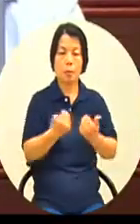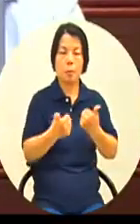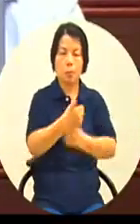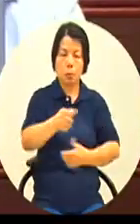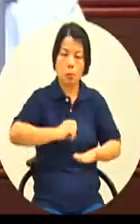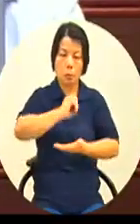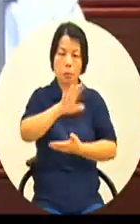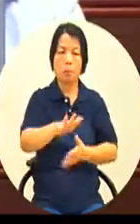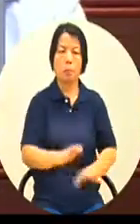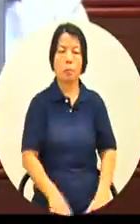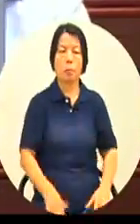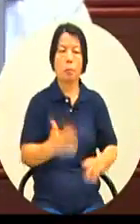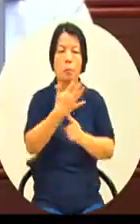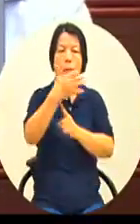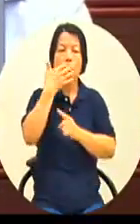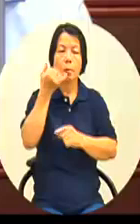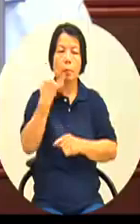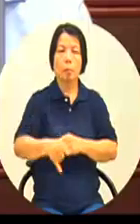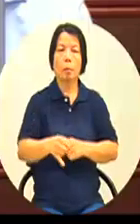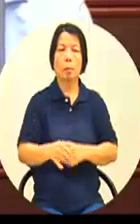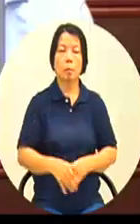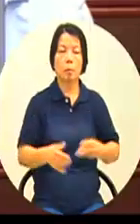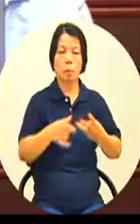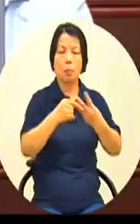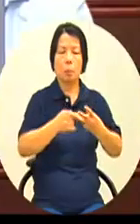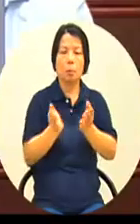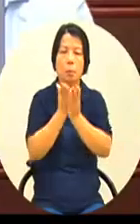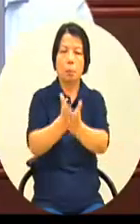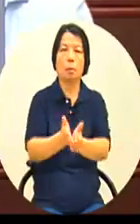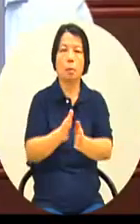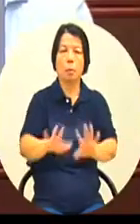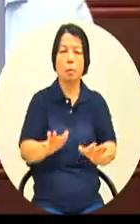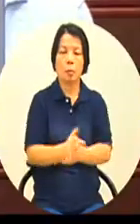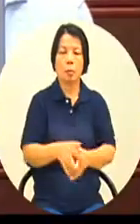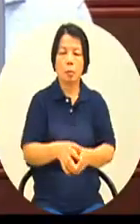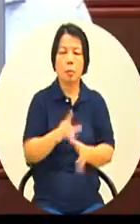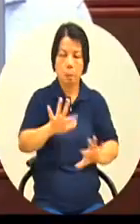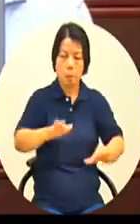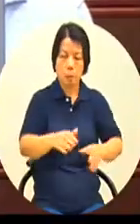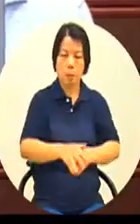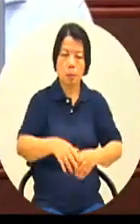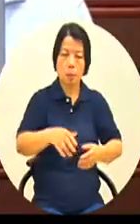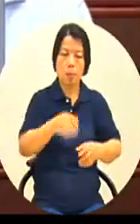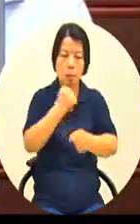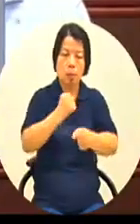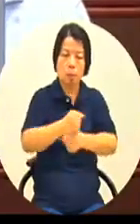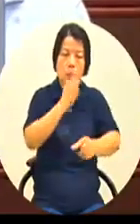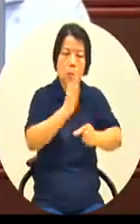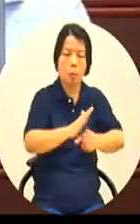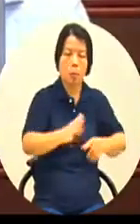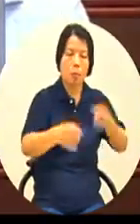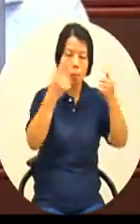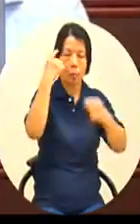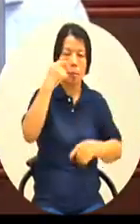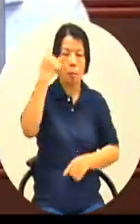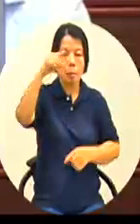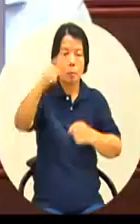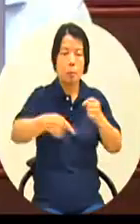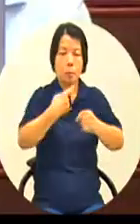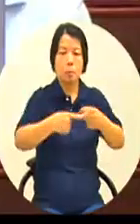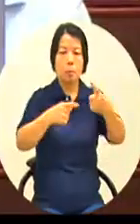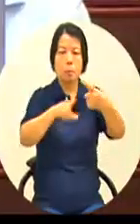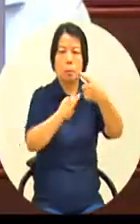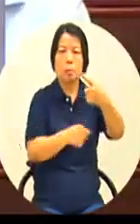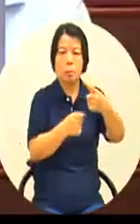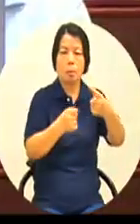告。另外在旗津那个地方，我们有第三趸船，目前也在新建当中，预计在明年一月到春节期间应该就可以加